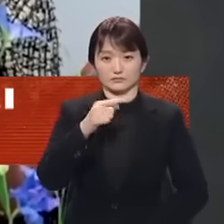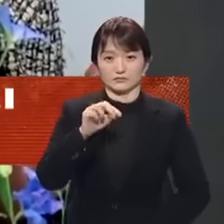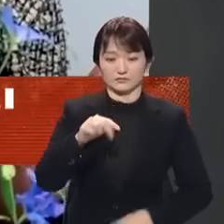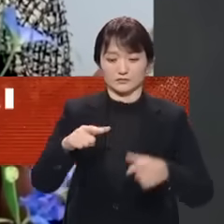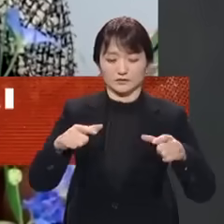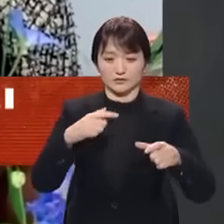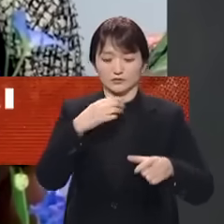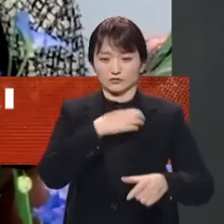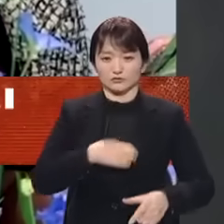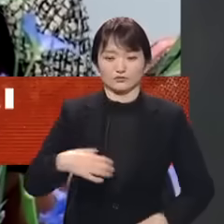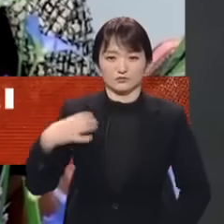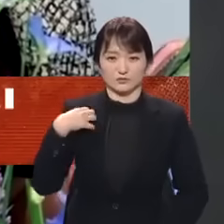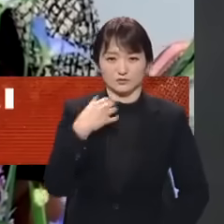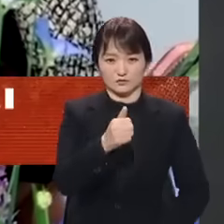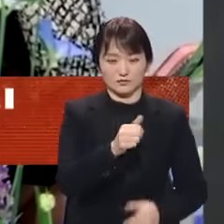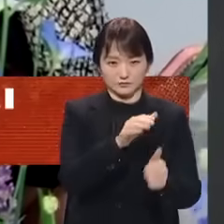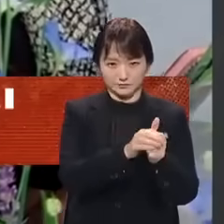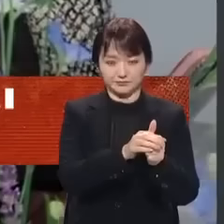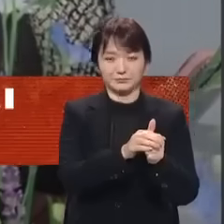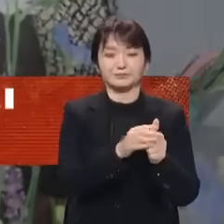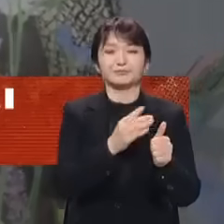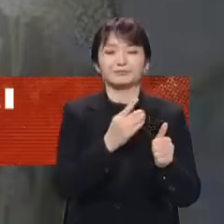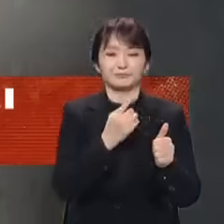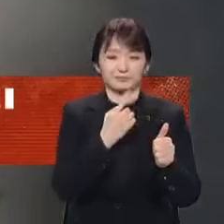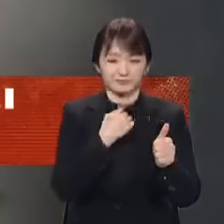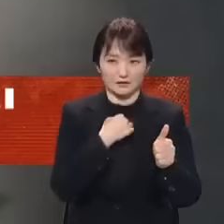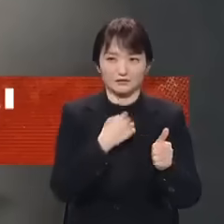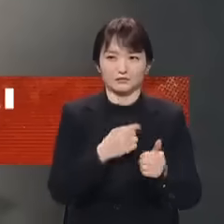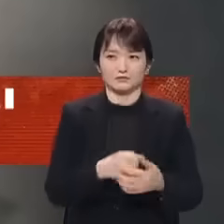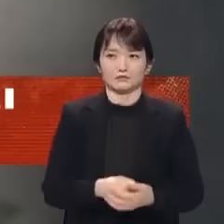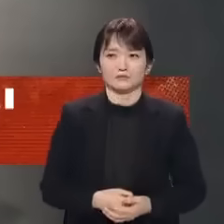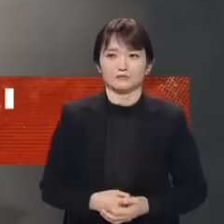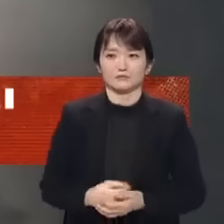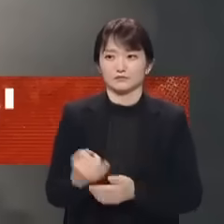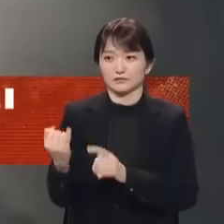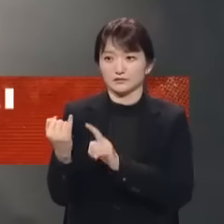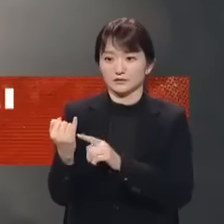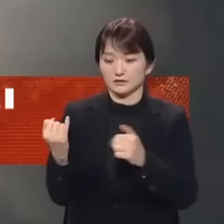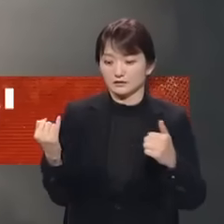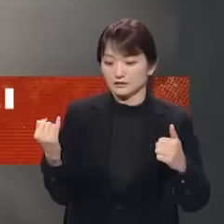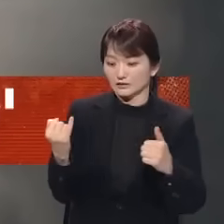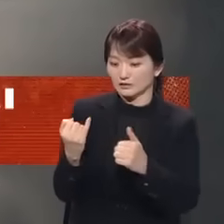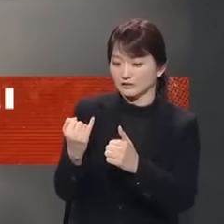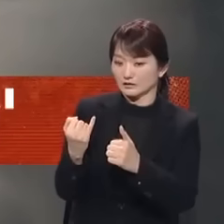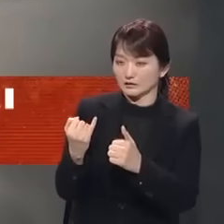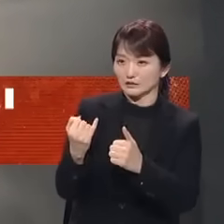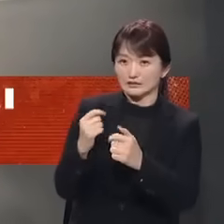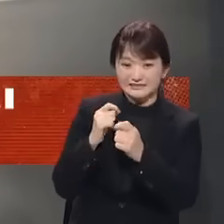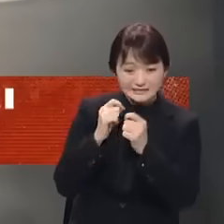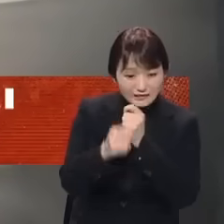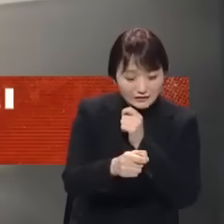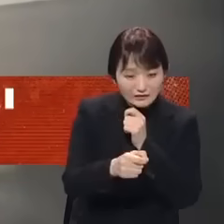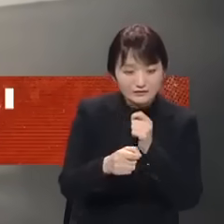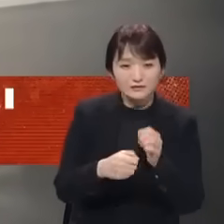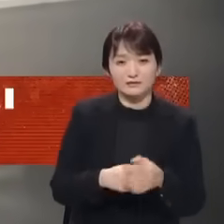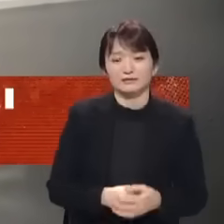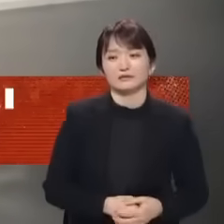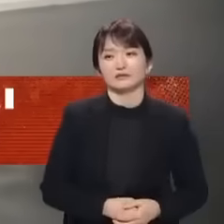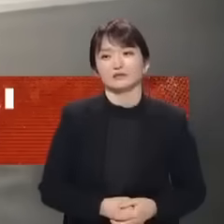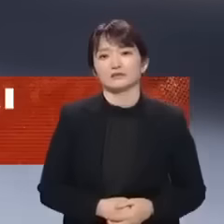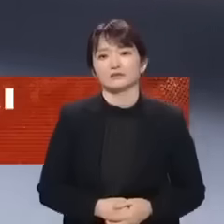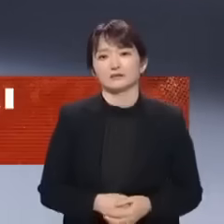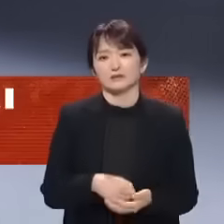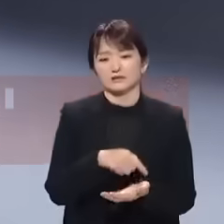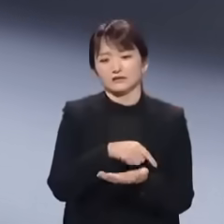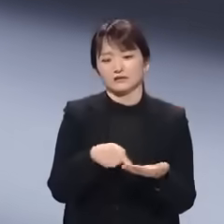지냈다. 뭐 이렇게 피해자들이 증언을 하고 있더라고요. 자, 여성과 스치기만 해도 사기를 당했다는 겁니다, 지금. 자, 피해자가